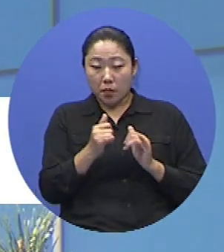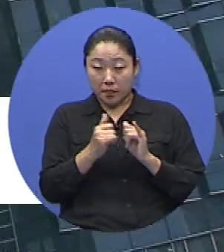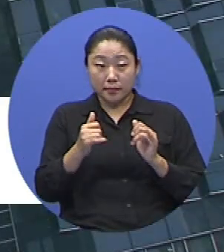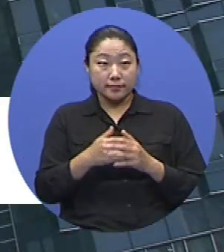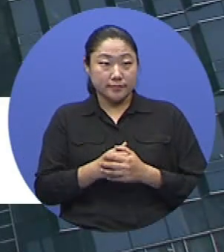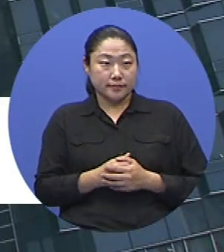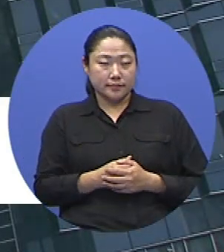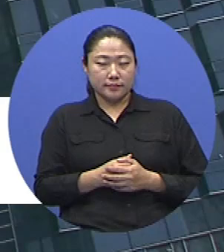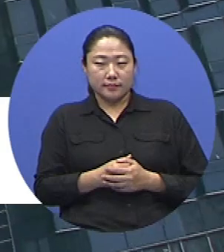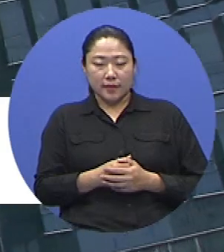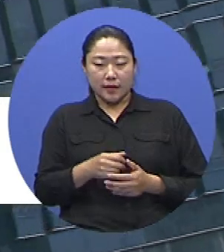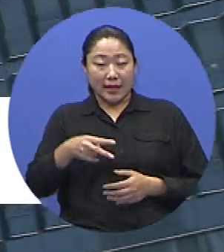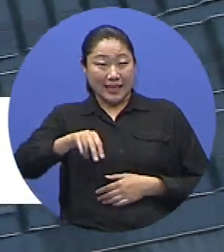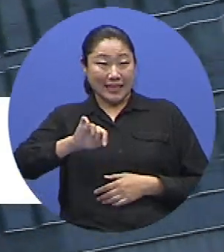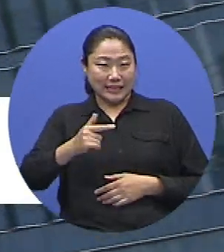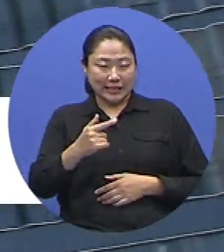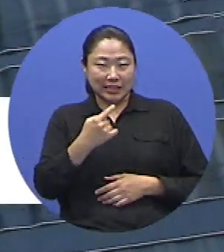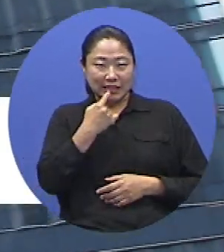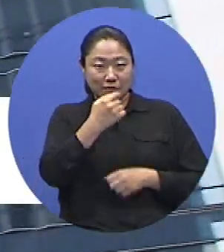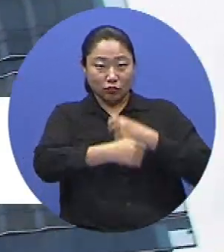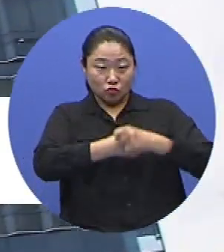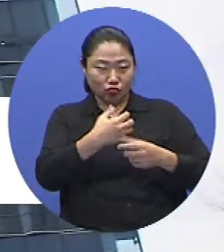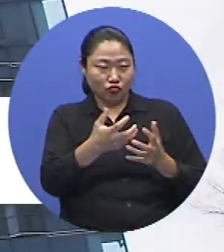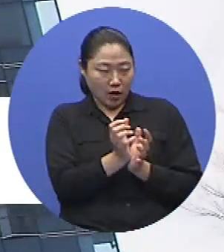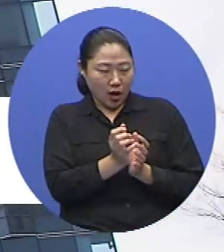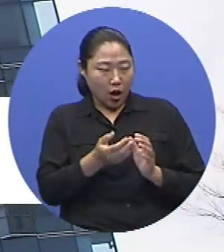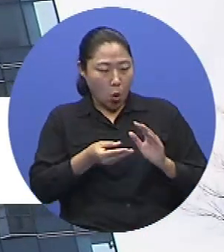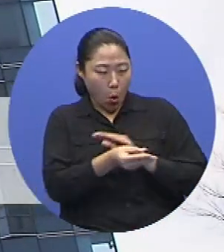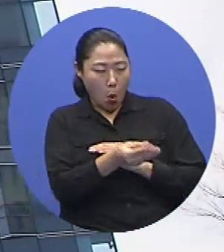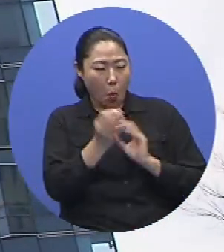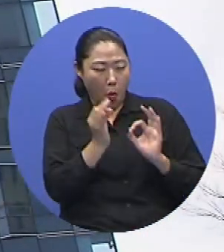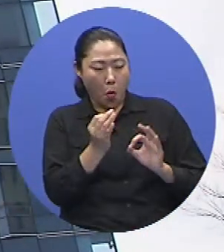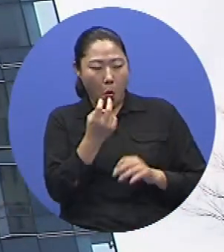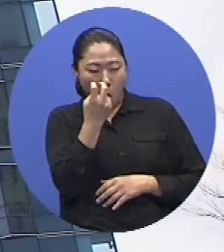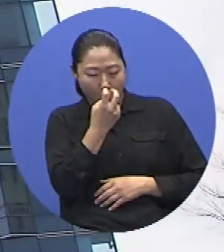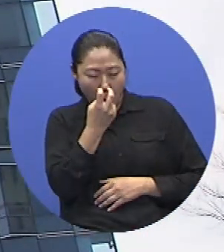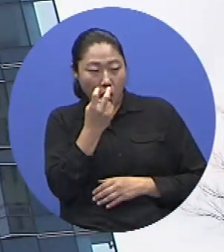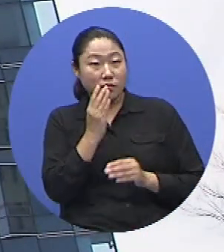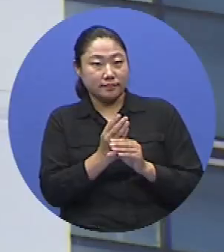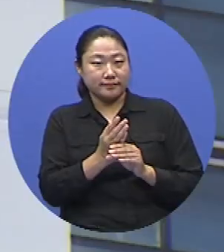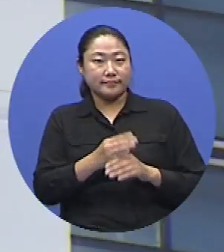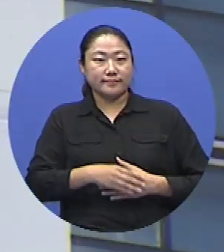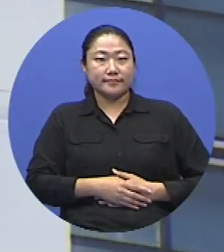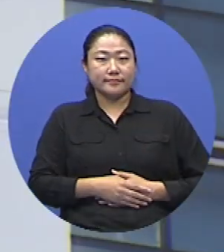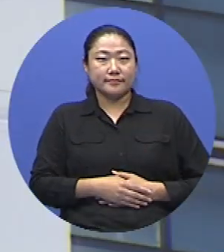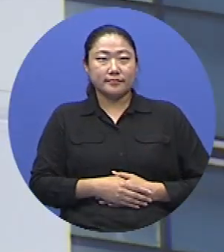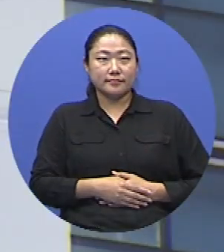돈이 민주당 신영대 의원에게 흘러간 것으로 보고 돈의 흐름을 조사하고 있습니다.